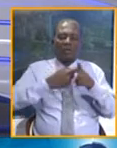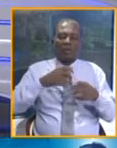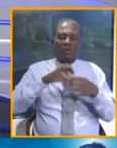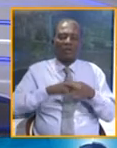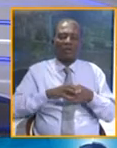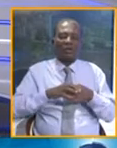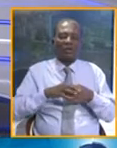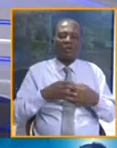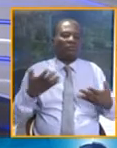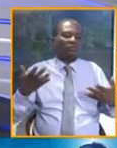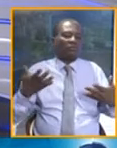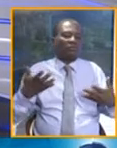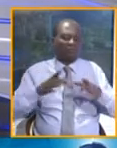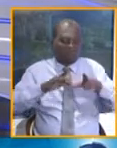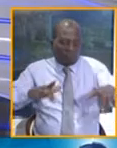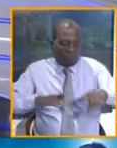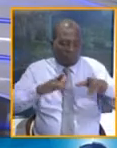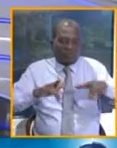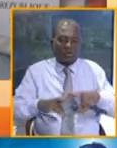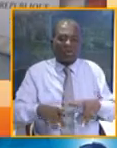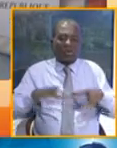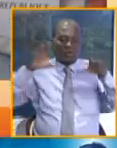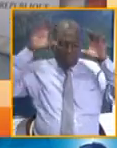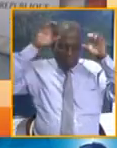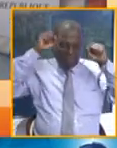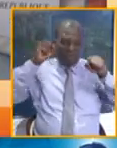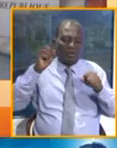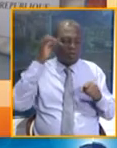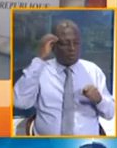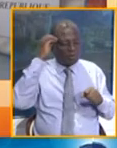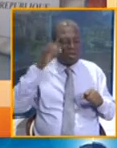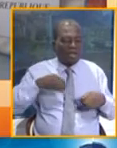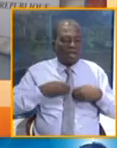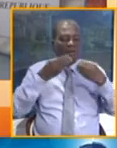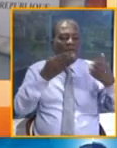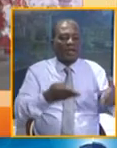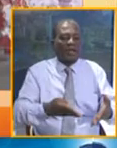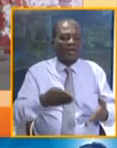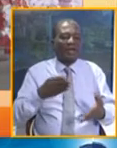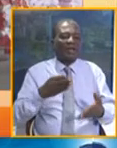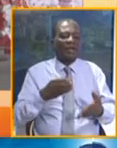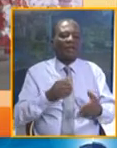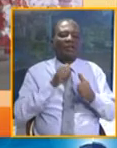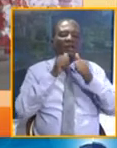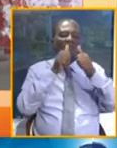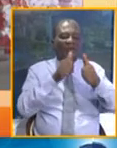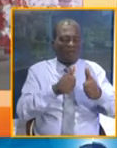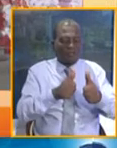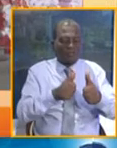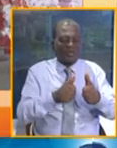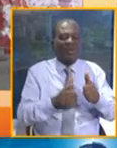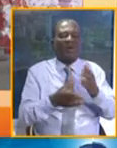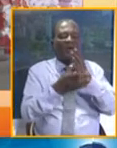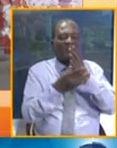l'État n'y déroge pas. Il a fait don de vivre à la communauté musulmane du district d'Abidjan. Du riz, du sucre et du lait ont été